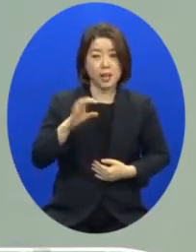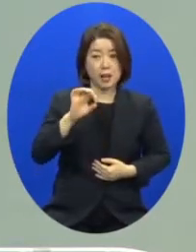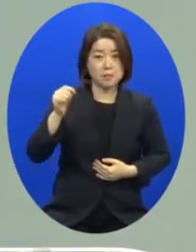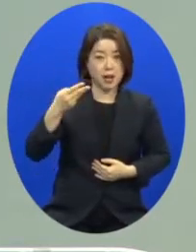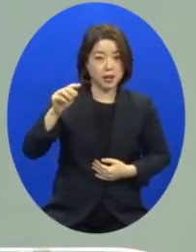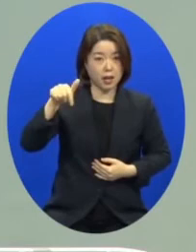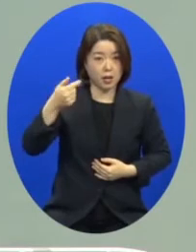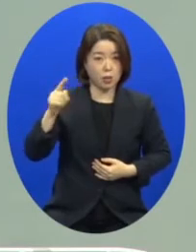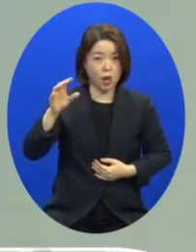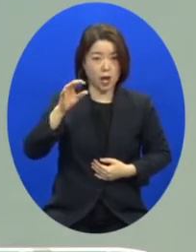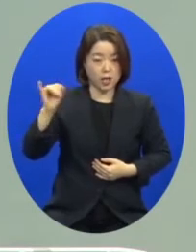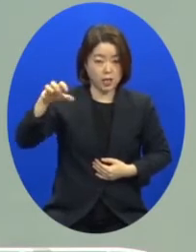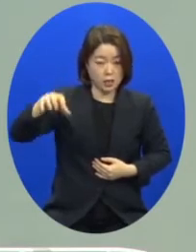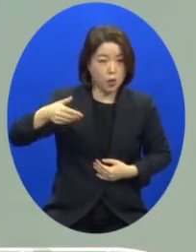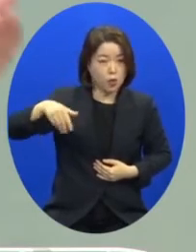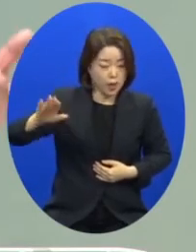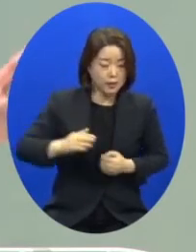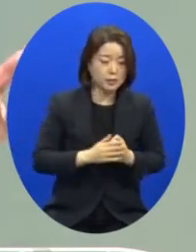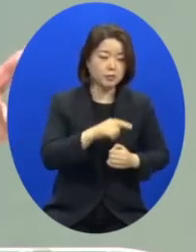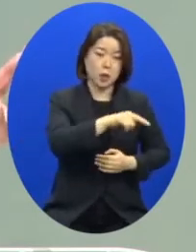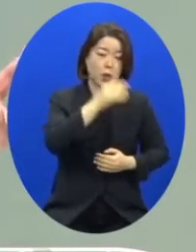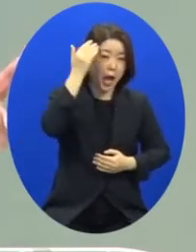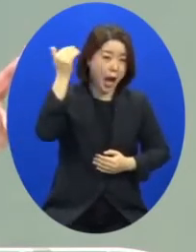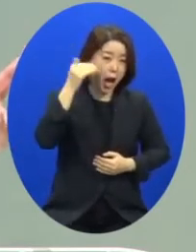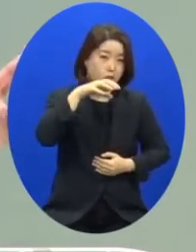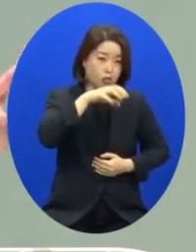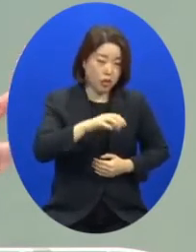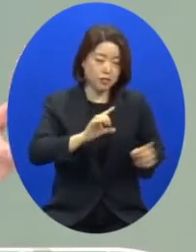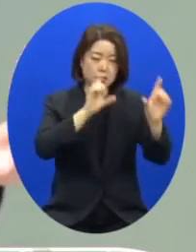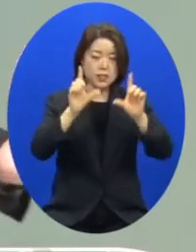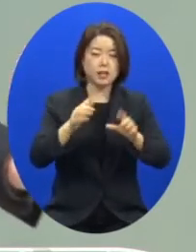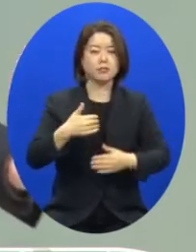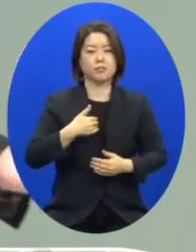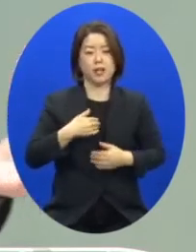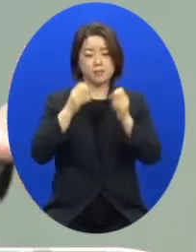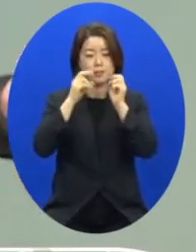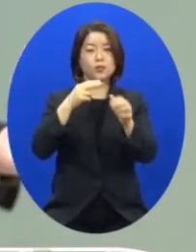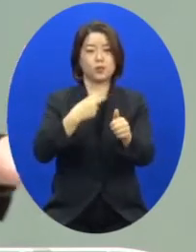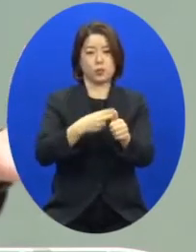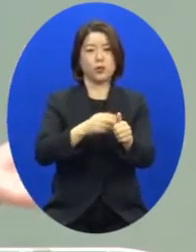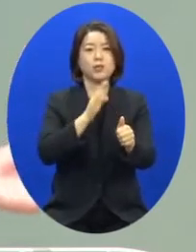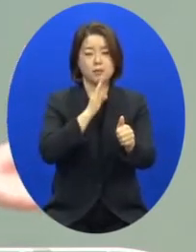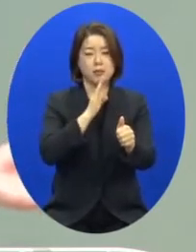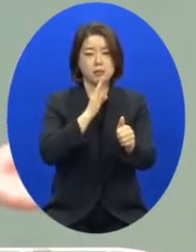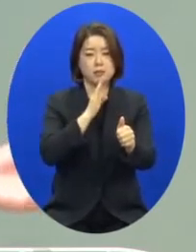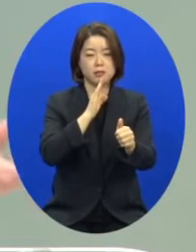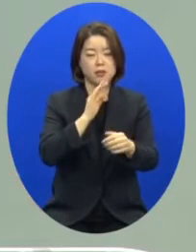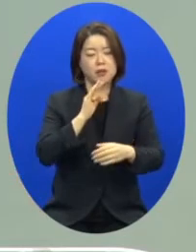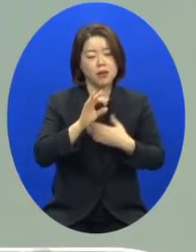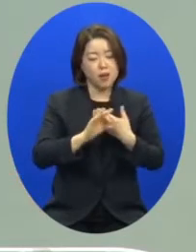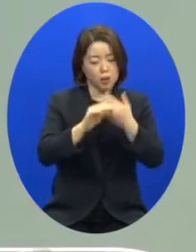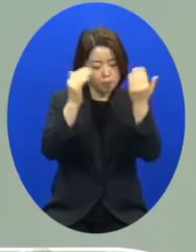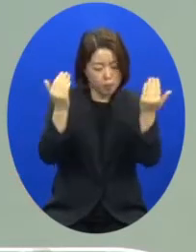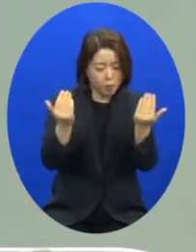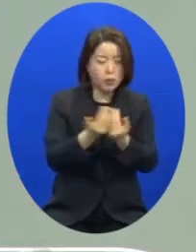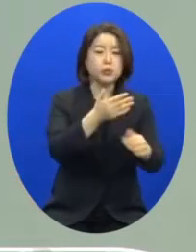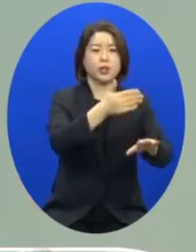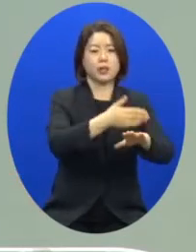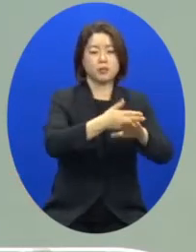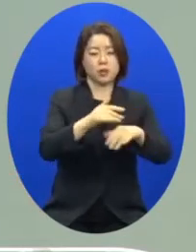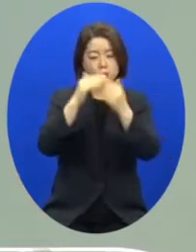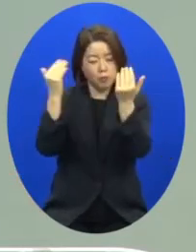가든 내가 한국에서 살든 나는 선교사 요 그러면 모든 게 감사하고 모든 게 다